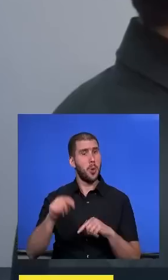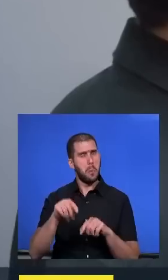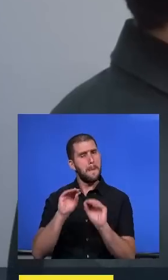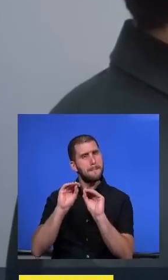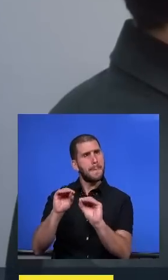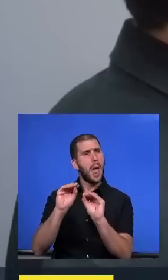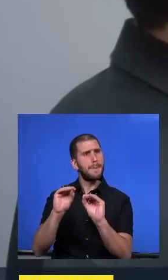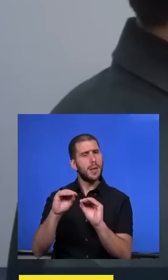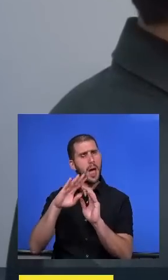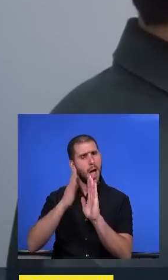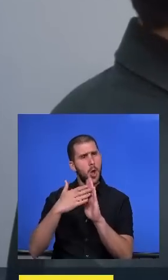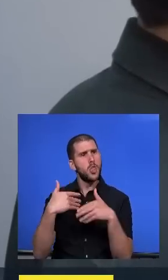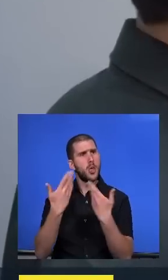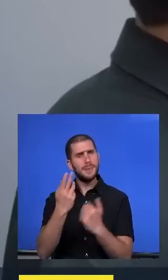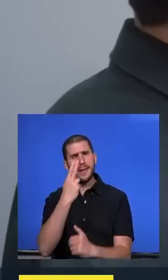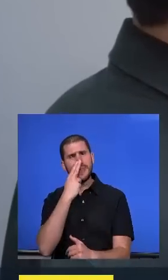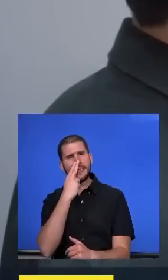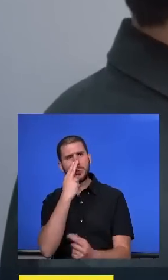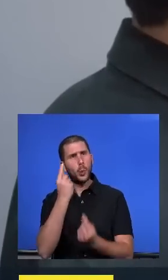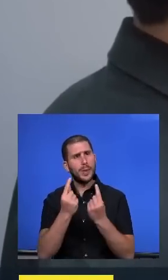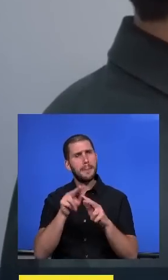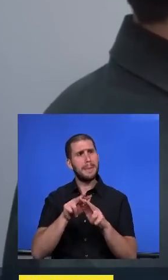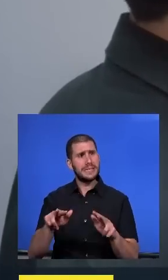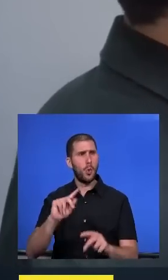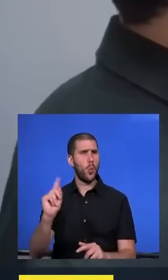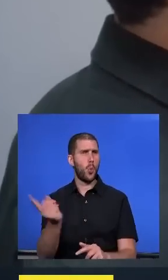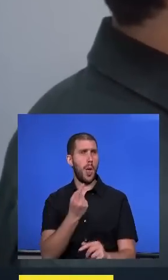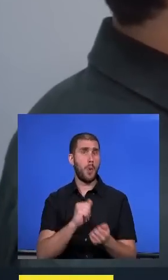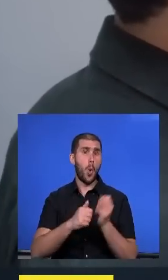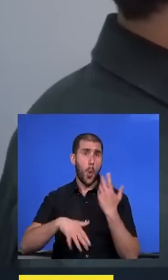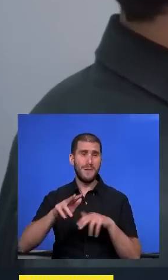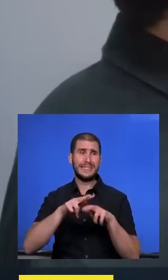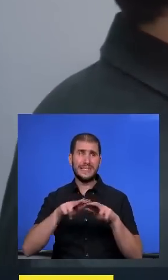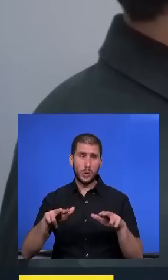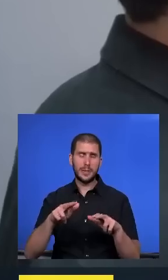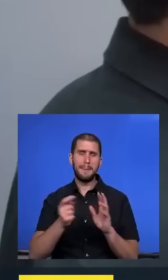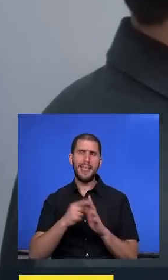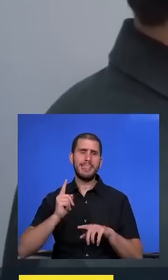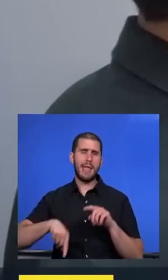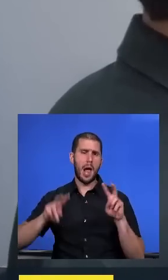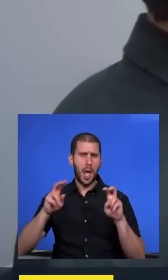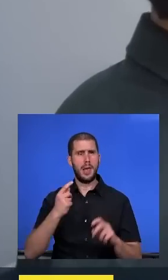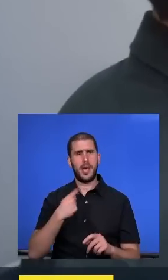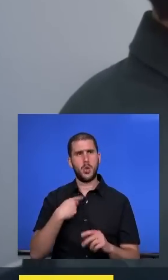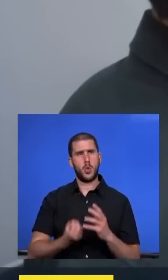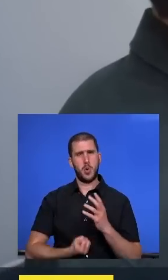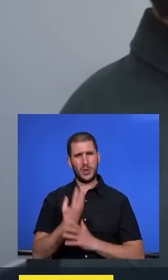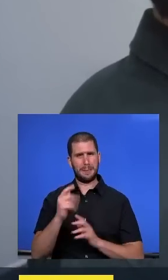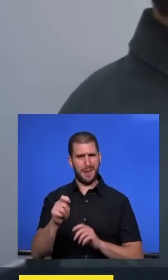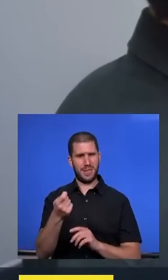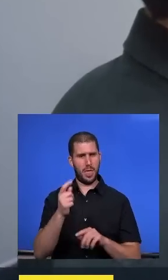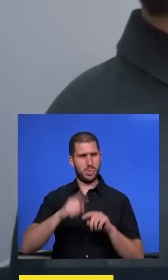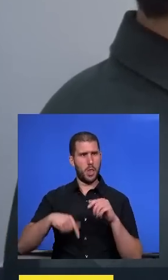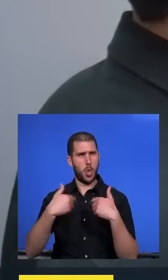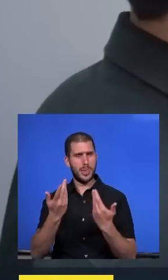אותם את הכל, וגם נותנים להם להתנסות בסיטואציות האלה, הם כולם או רובן סיטואציות שנובעות מתקלה. אנחנו מייצרים את התקלה, נותנים להם